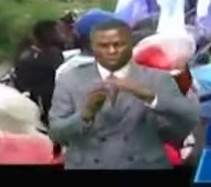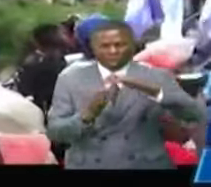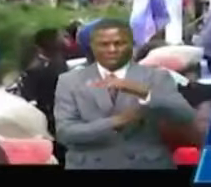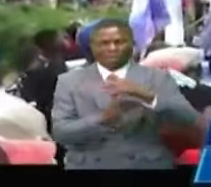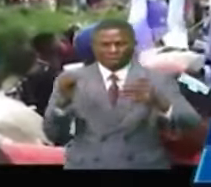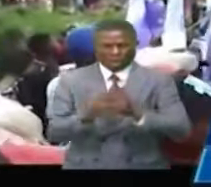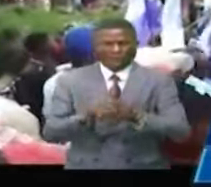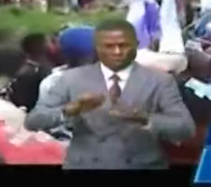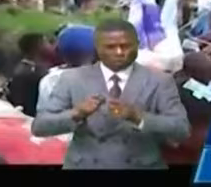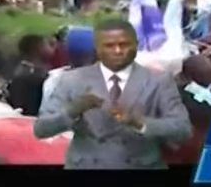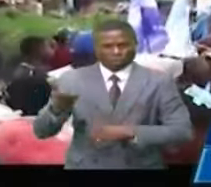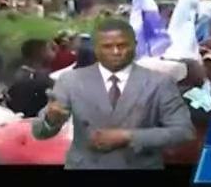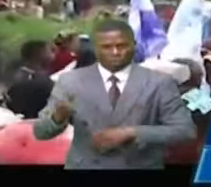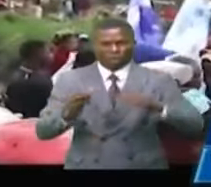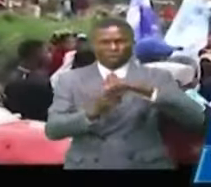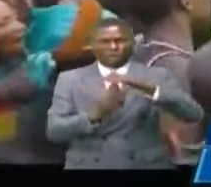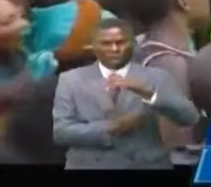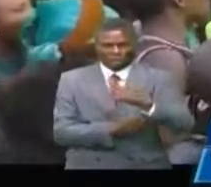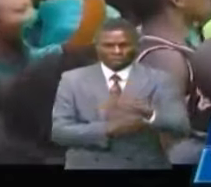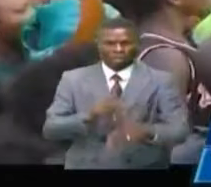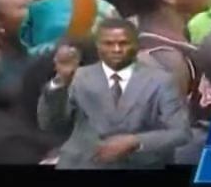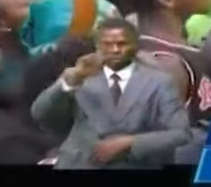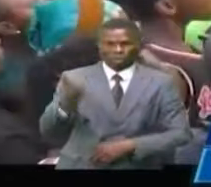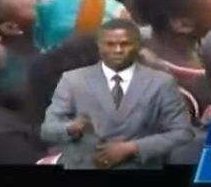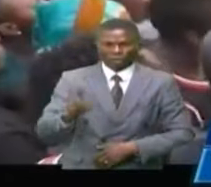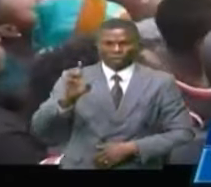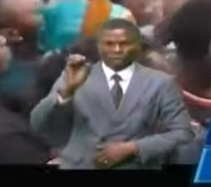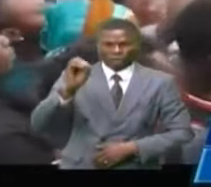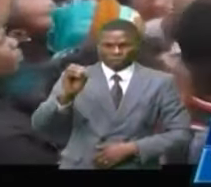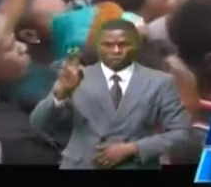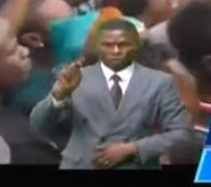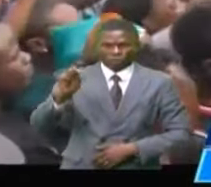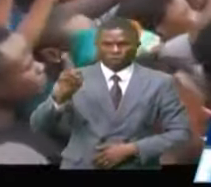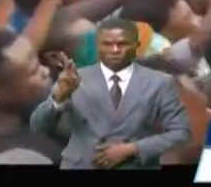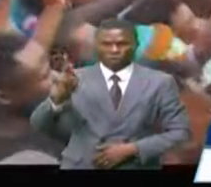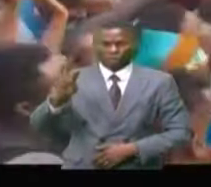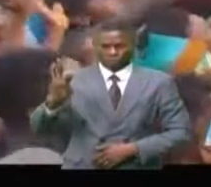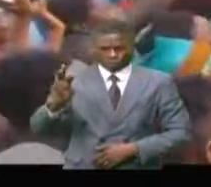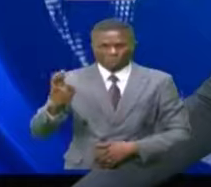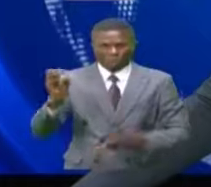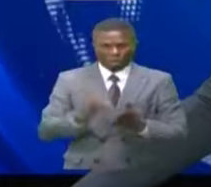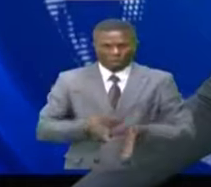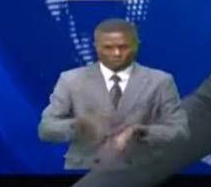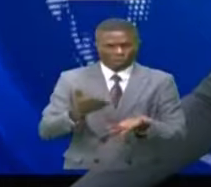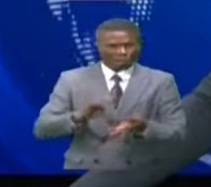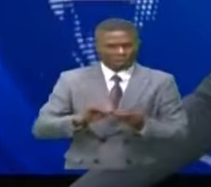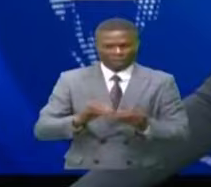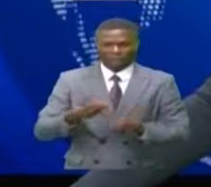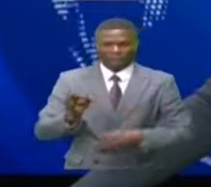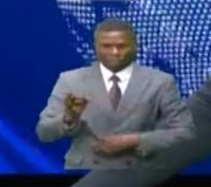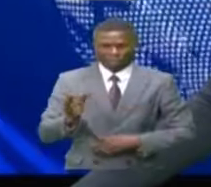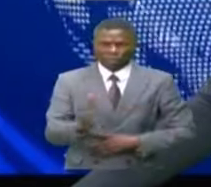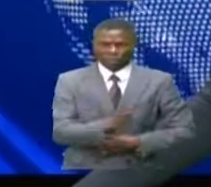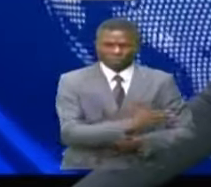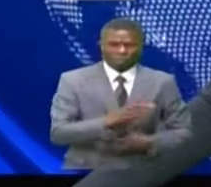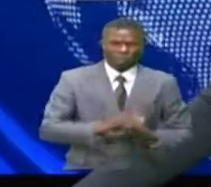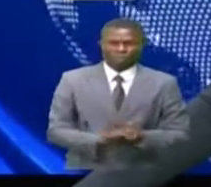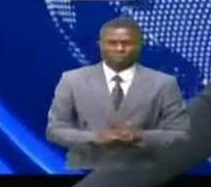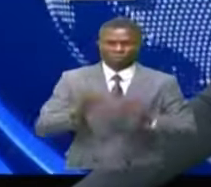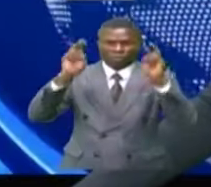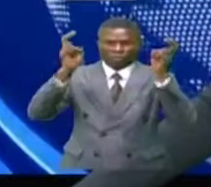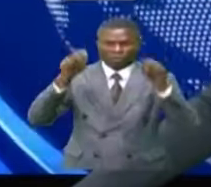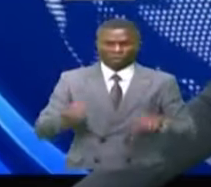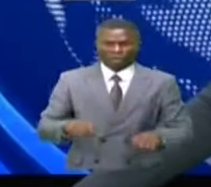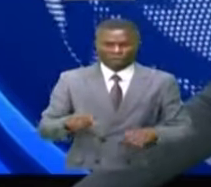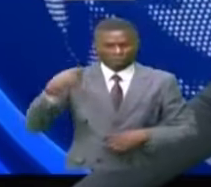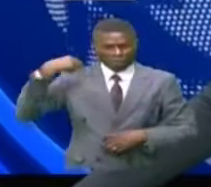réhabilitation, notamment les ponts Okwe et Kibé. Toujours sur la route nationale numéro 2. Autre grand titre de ce soir,